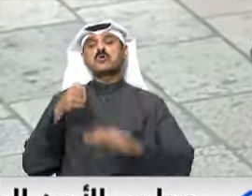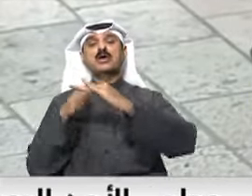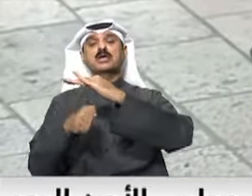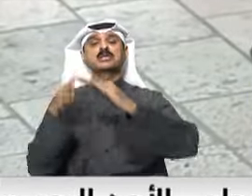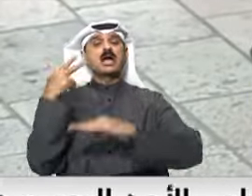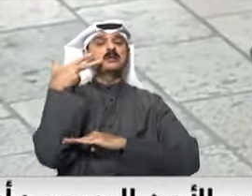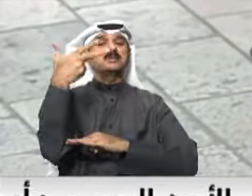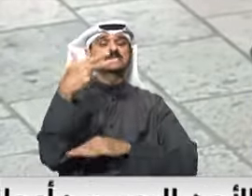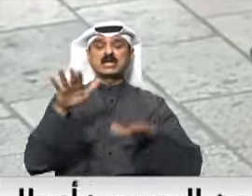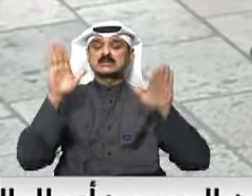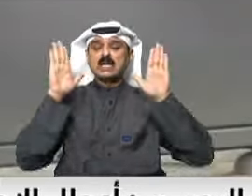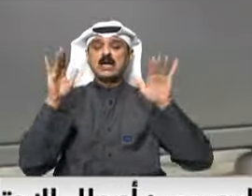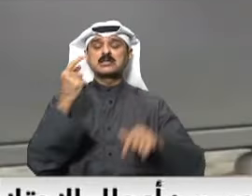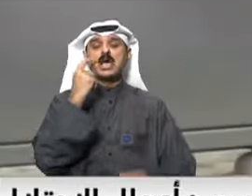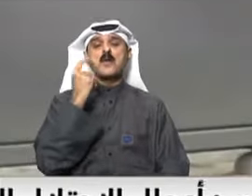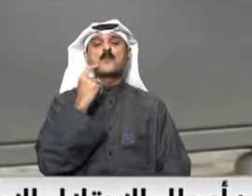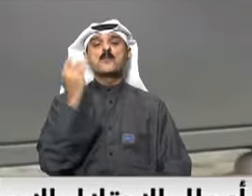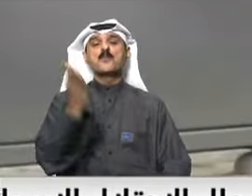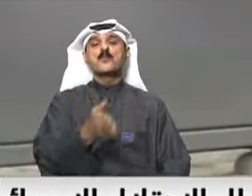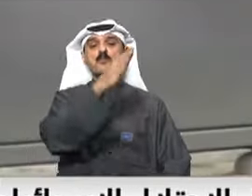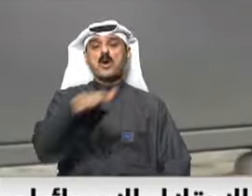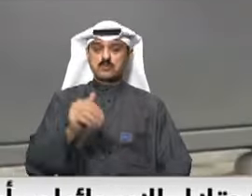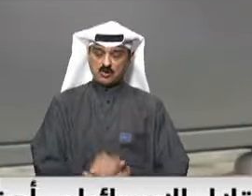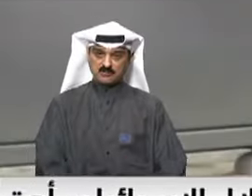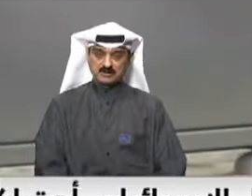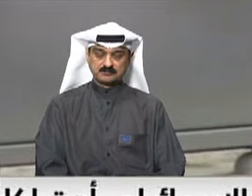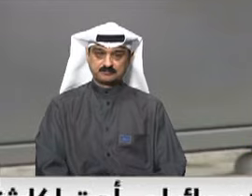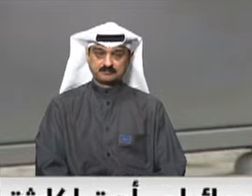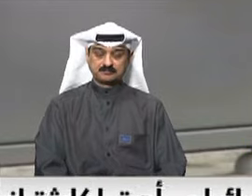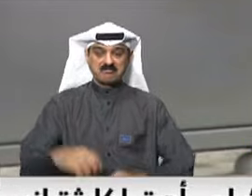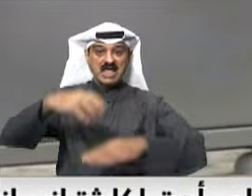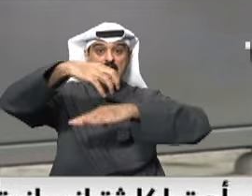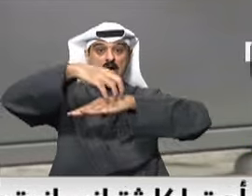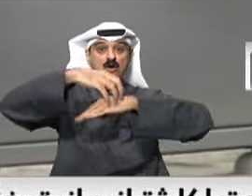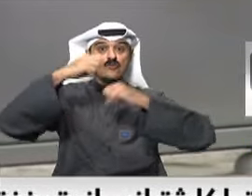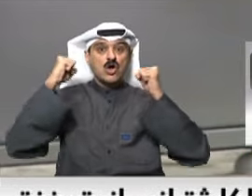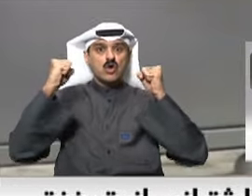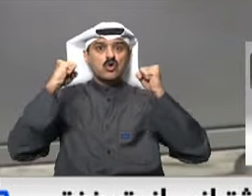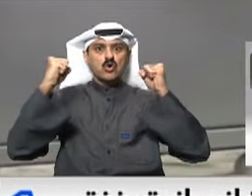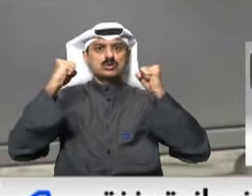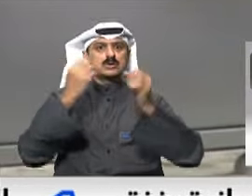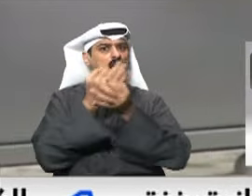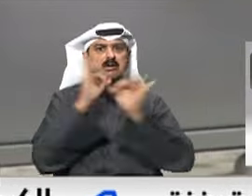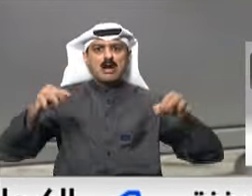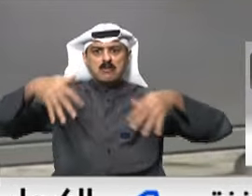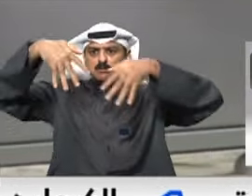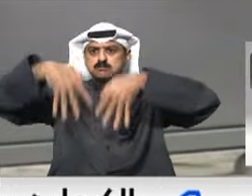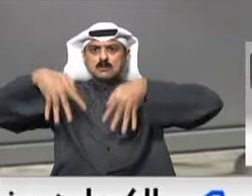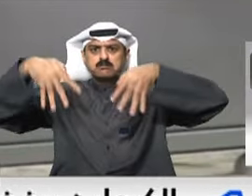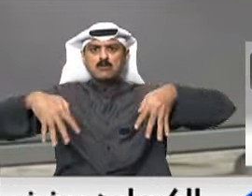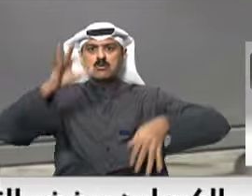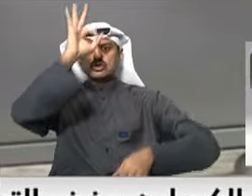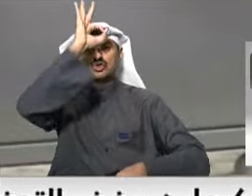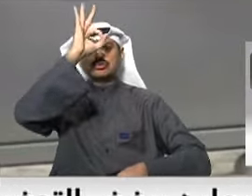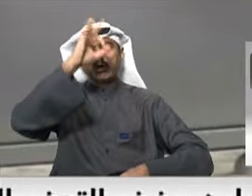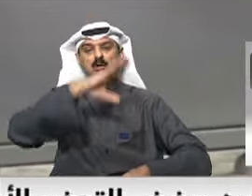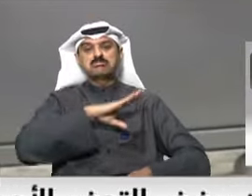والصلاة في رحابه. جميع أبواب البلدة القديمة عليها حواجز شرطية من شرطة الاحتلال